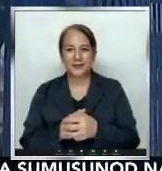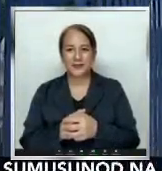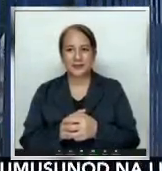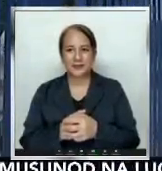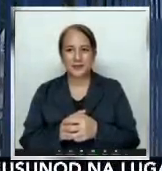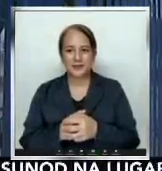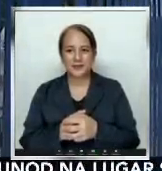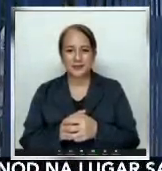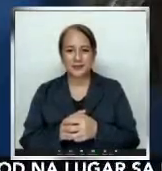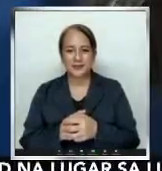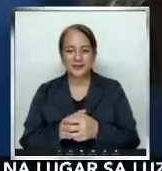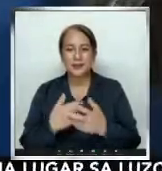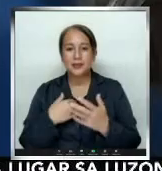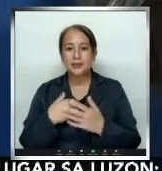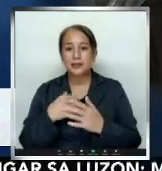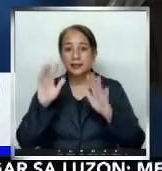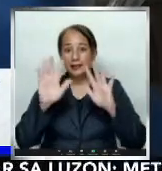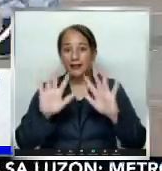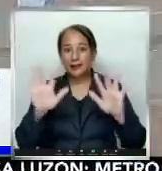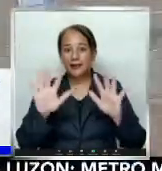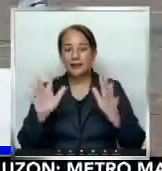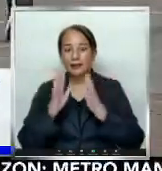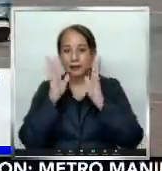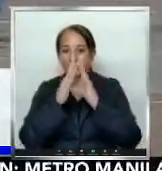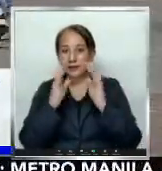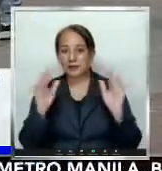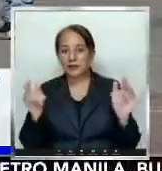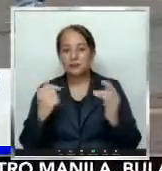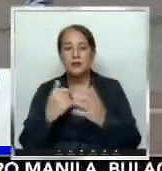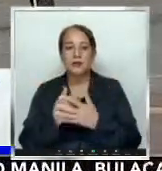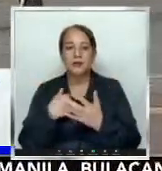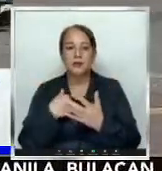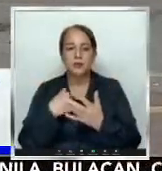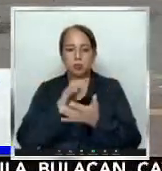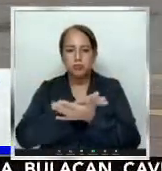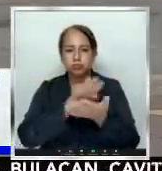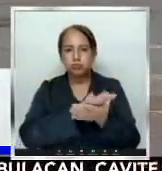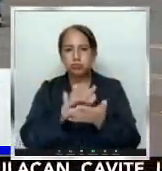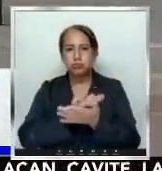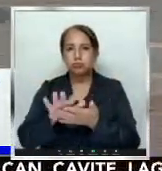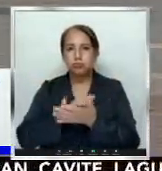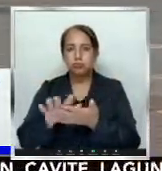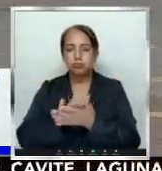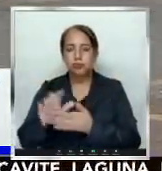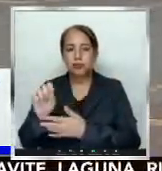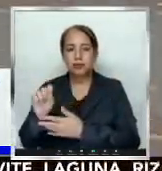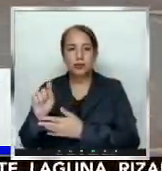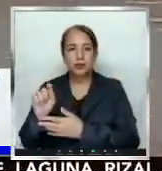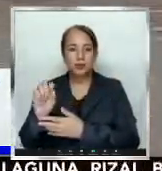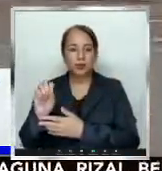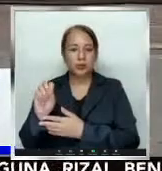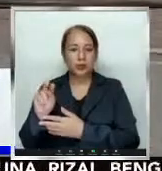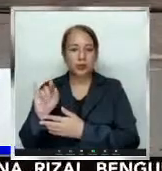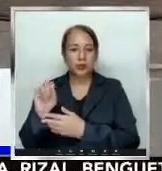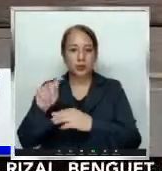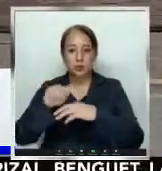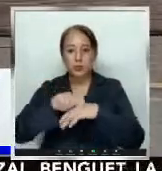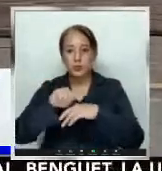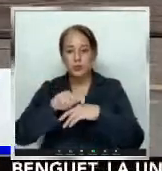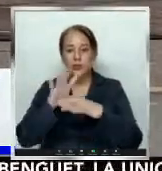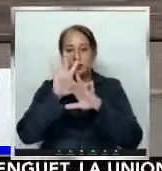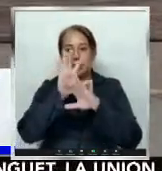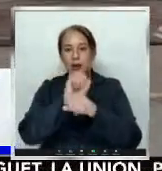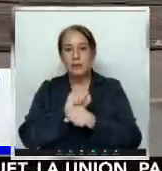Sa Linggo na ang pista, kaya puspusan na ang paglilinis sa paligid ng Santo Niño de Tondo. Pero nakaguli ang face-to-face na